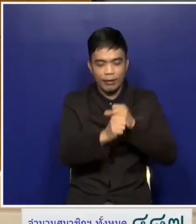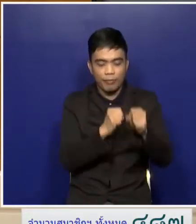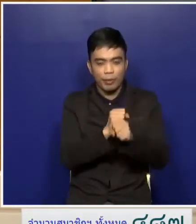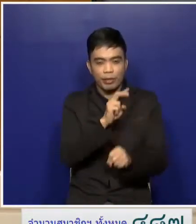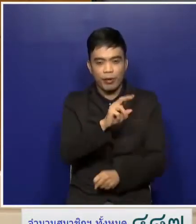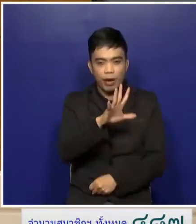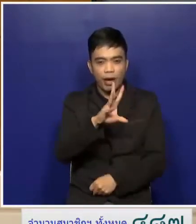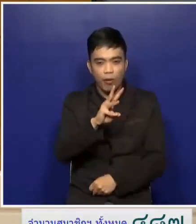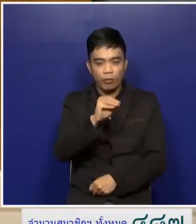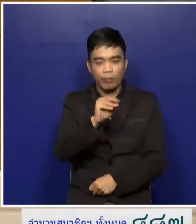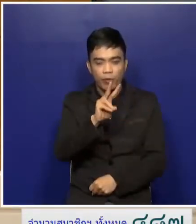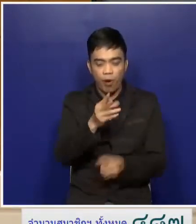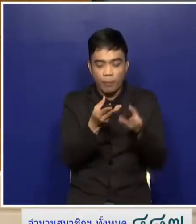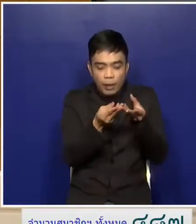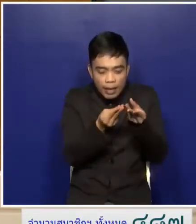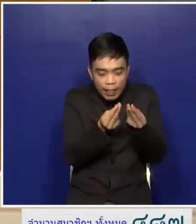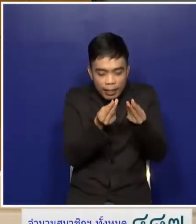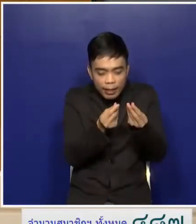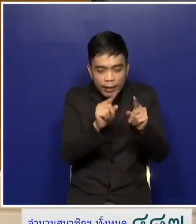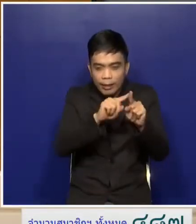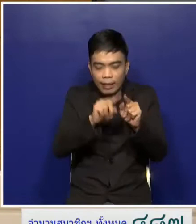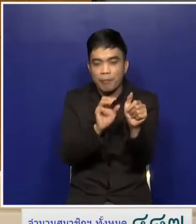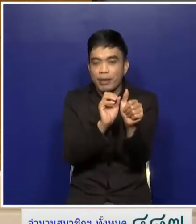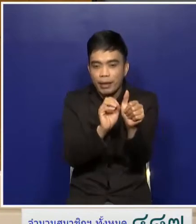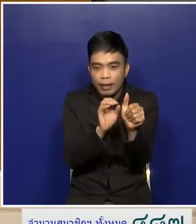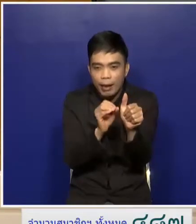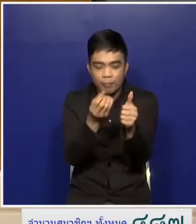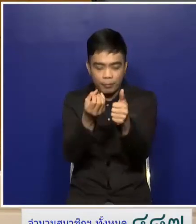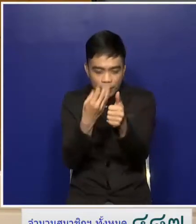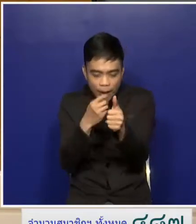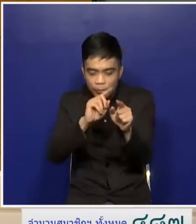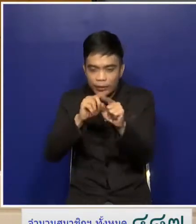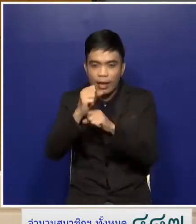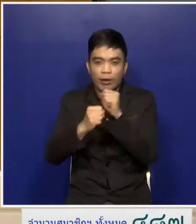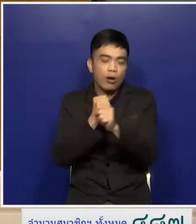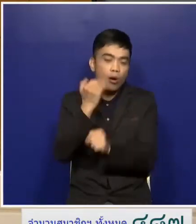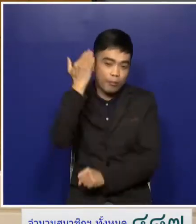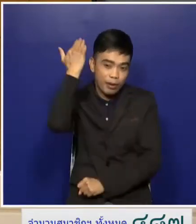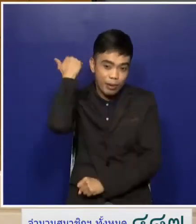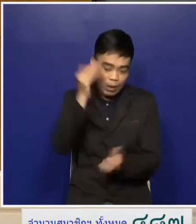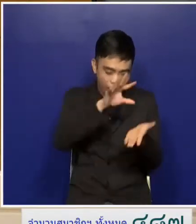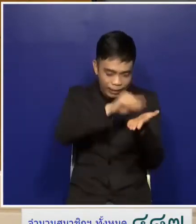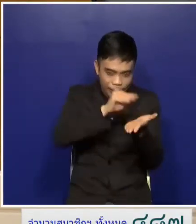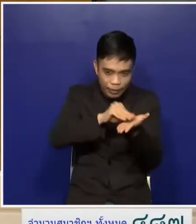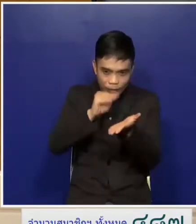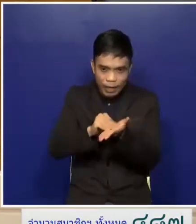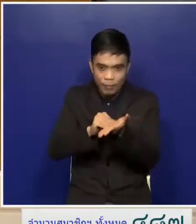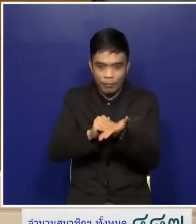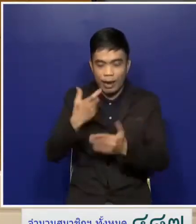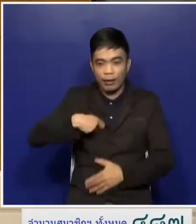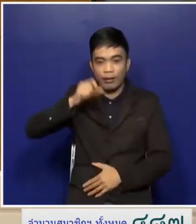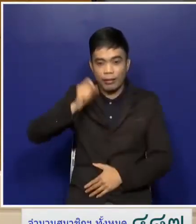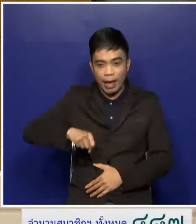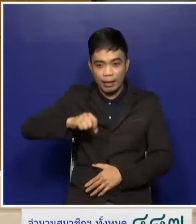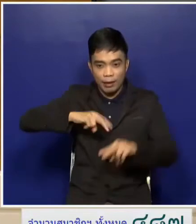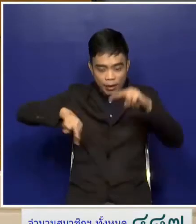รายละเอียดถึงข้อแนะนำของท่านในปีที่แล้วแล้วก็กนำเินงานของสปกครองนะ